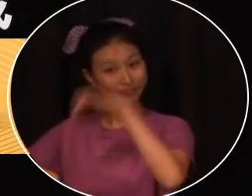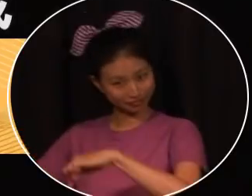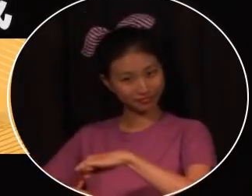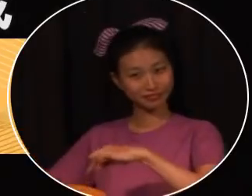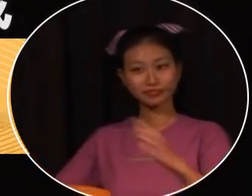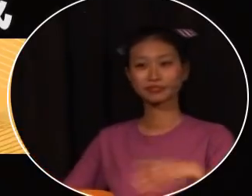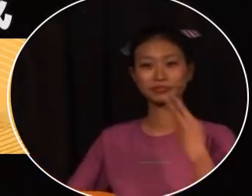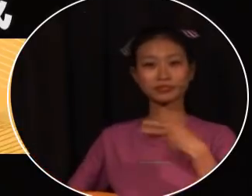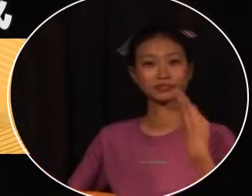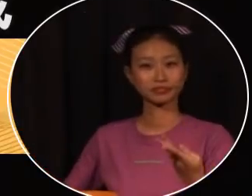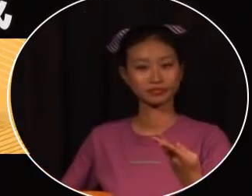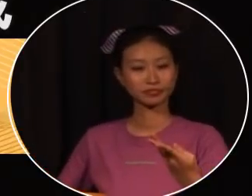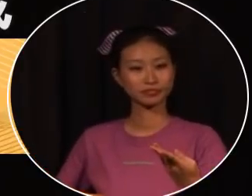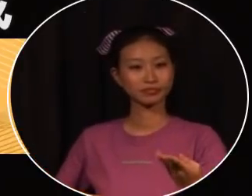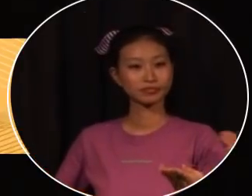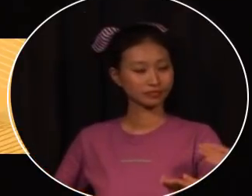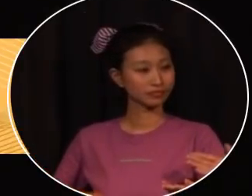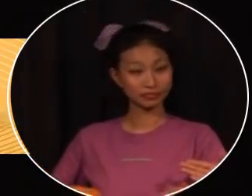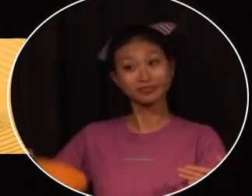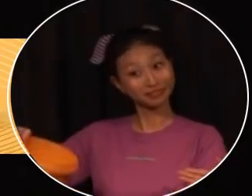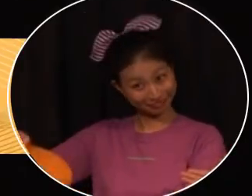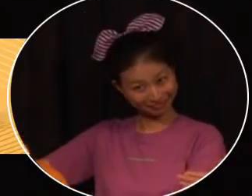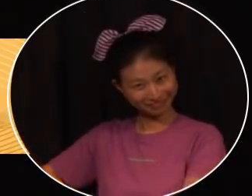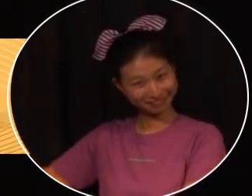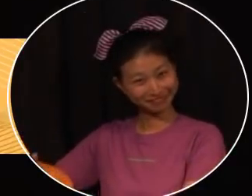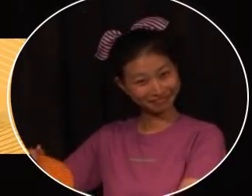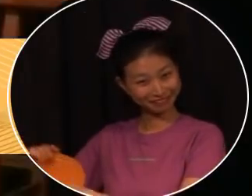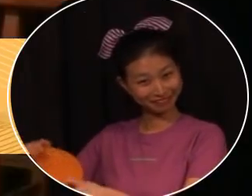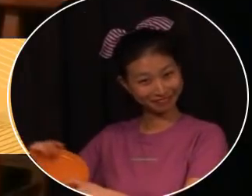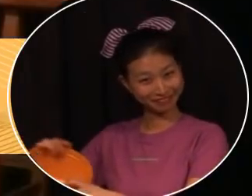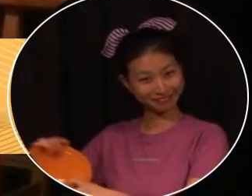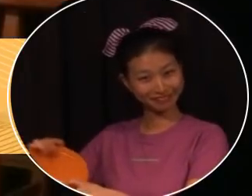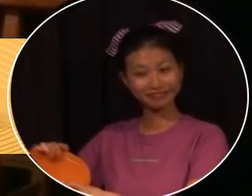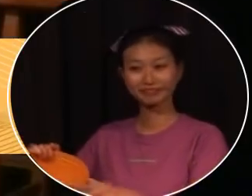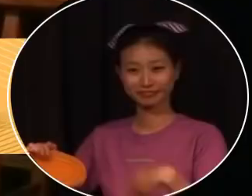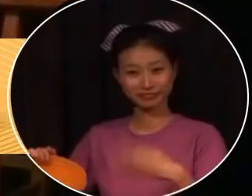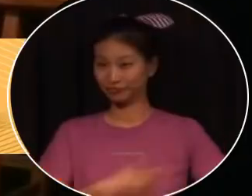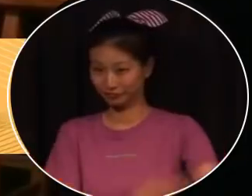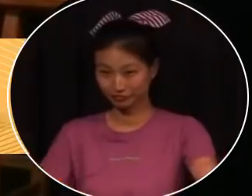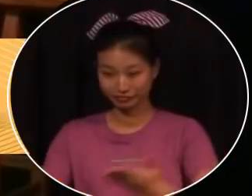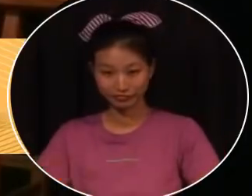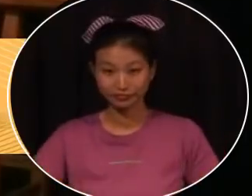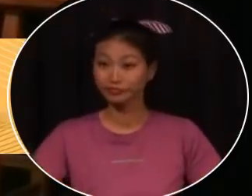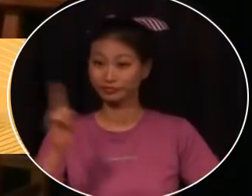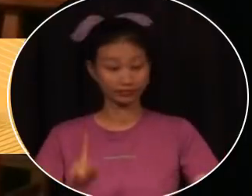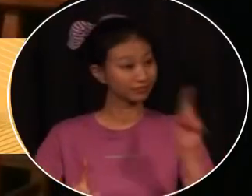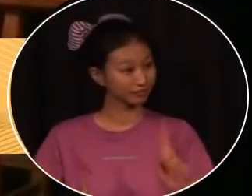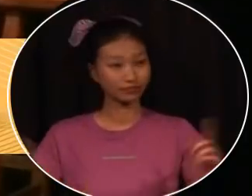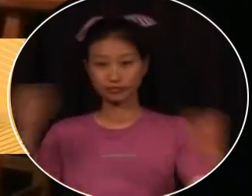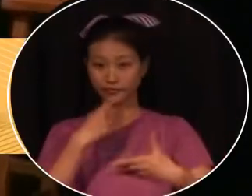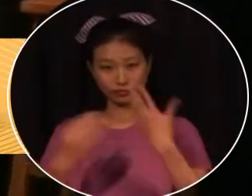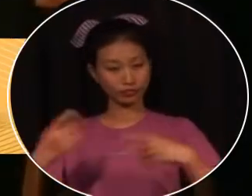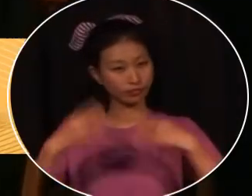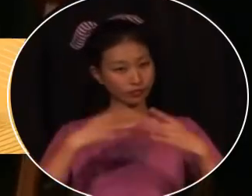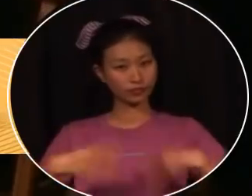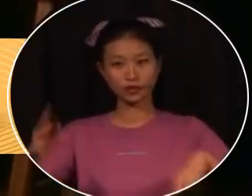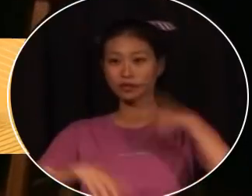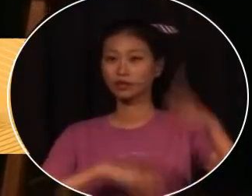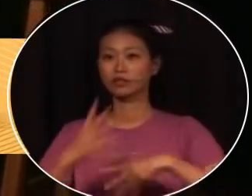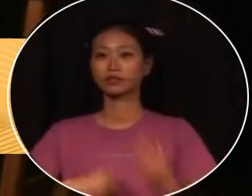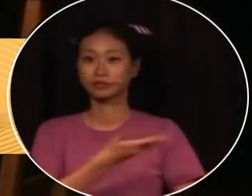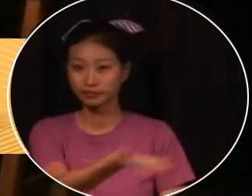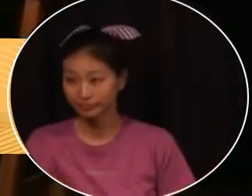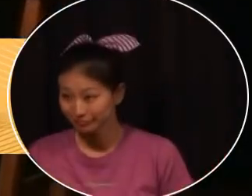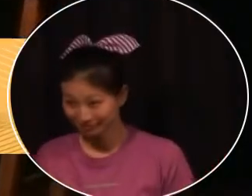解决了。每一个董事长打电话过来问我， 就问你， 对，就问我就对了，马上就可以解决这个问题了，对不对？ 哦， 那换我问你，